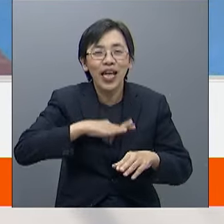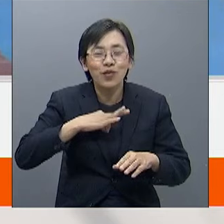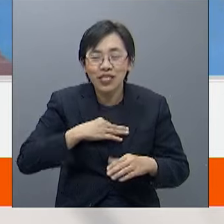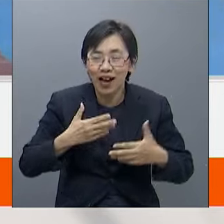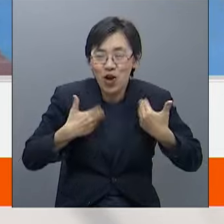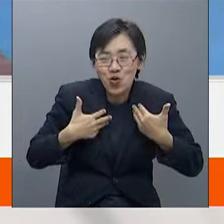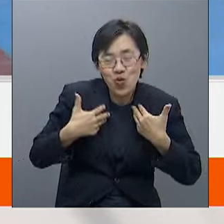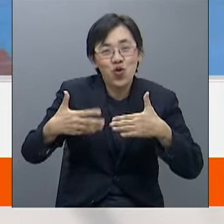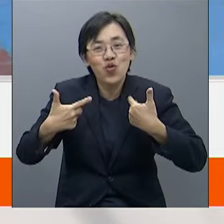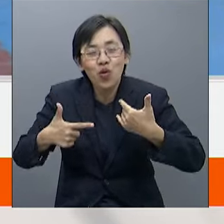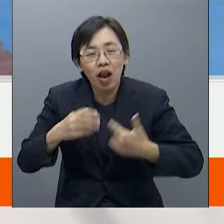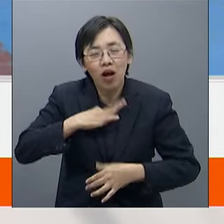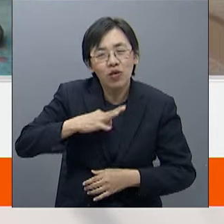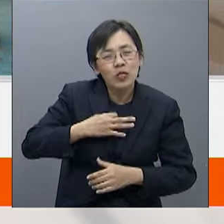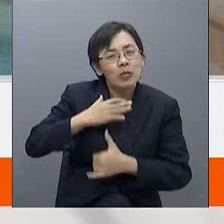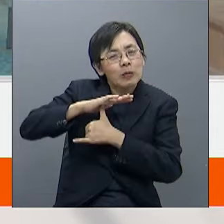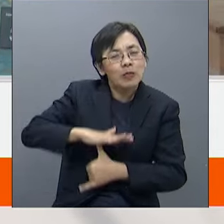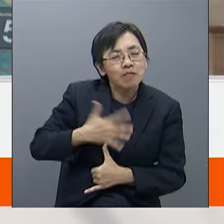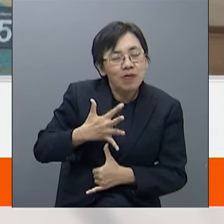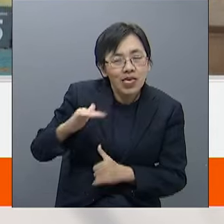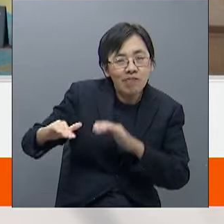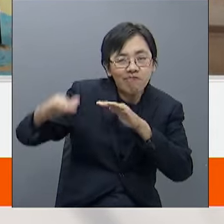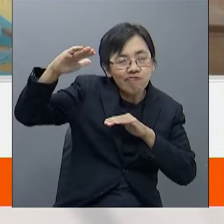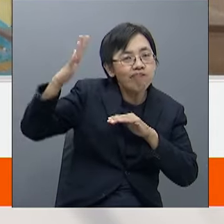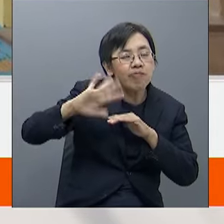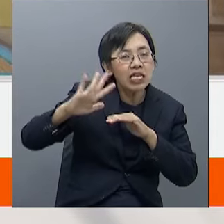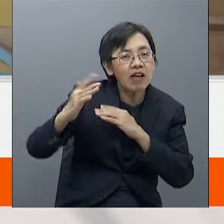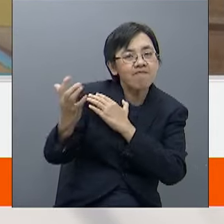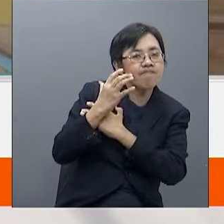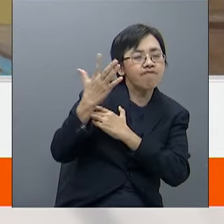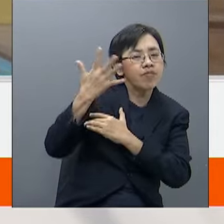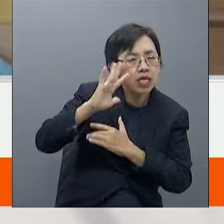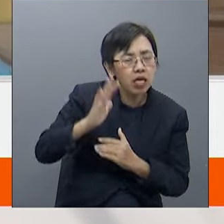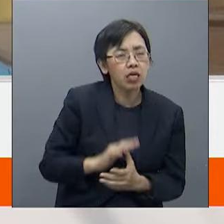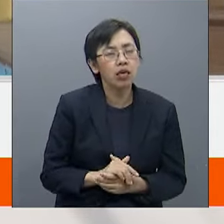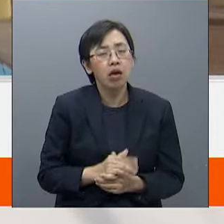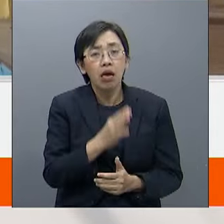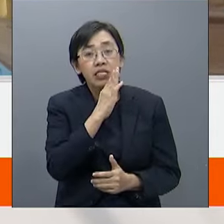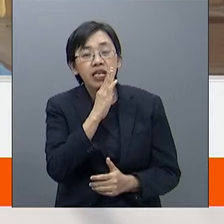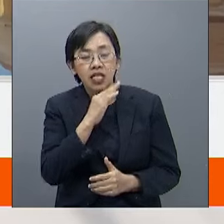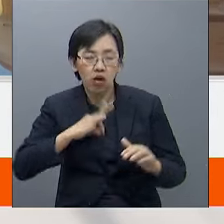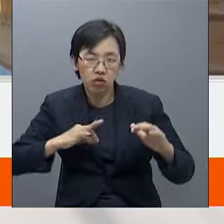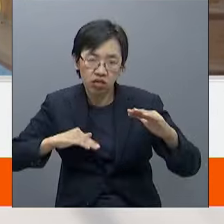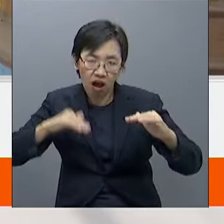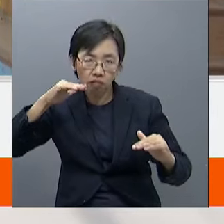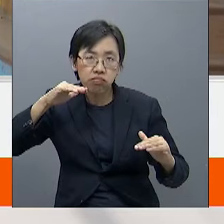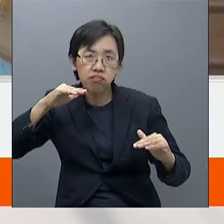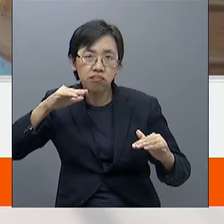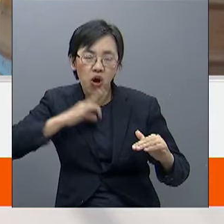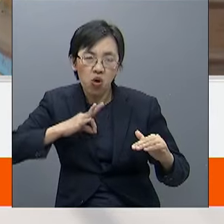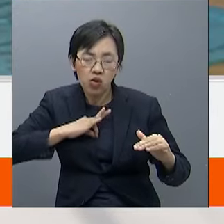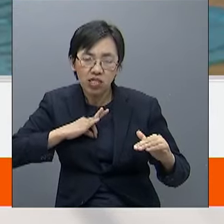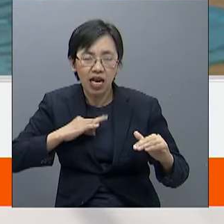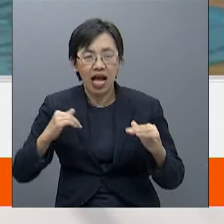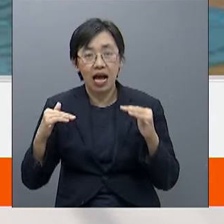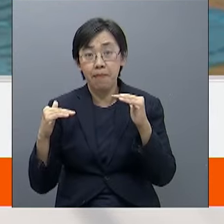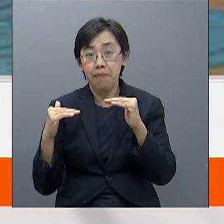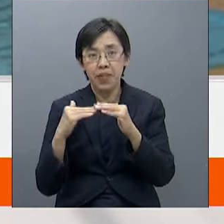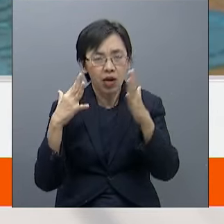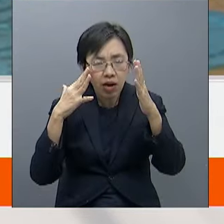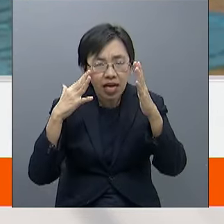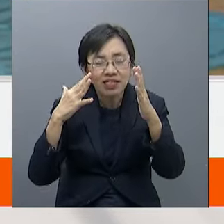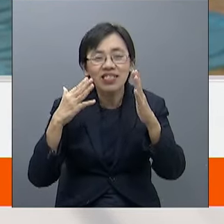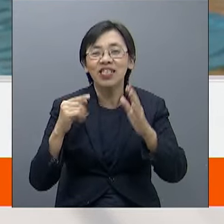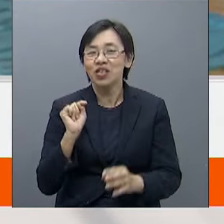งก็ไม่ได้มี power เหนือเราแต่เมื่อไหร่ก็ตามที่มันมีเรื่อง power ที่ไม่บาลานซ์หรือมีอำนาจที่ไม่เท่ากันเนี่ย อ